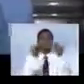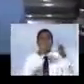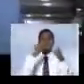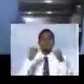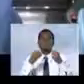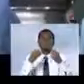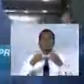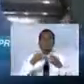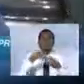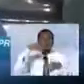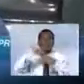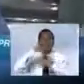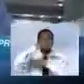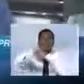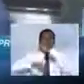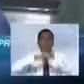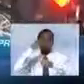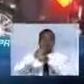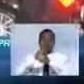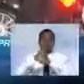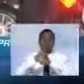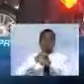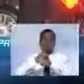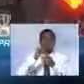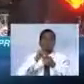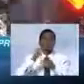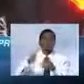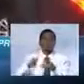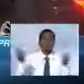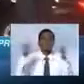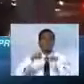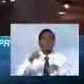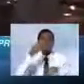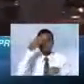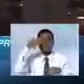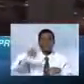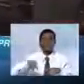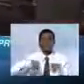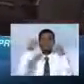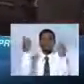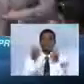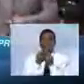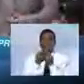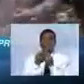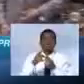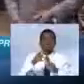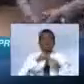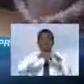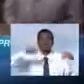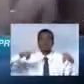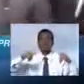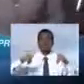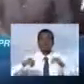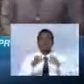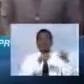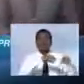de l'évolution de la situation économique mondiale. Cela quand on sait surtout que le groupe du BRICS n'écarte pas l'idée